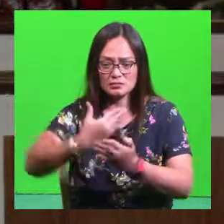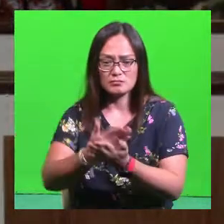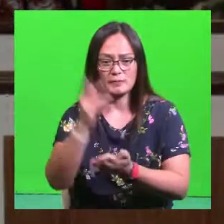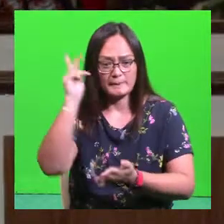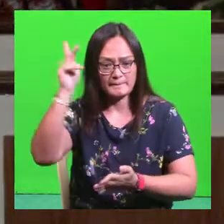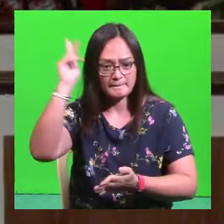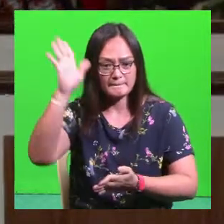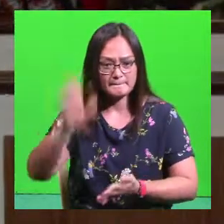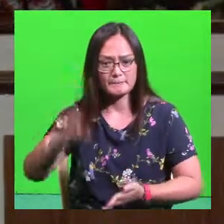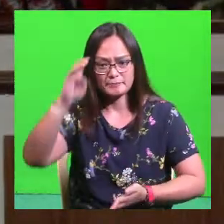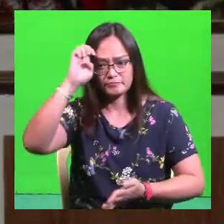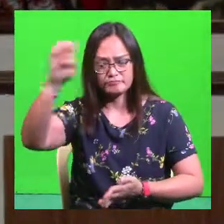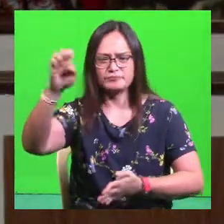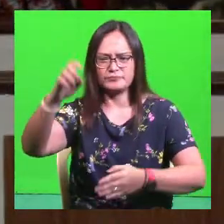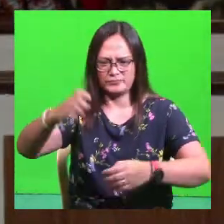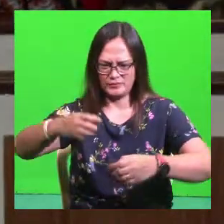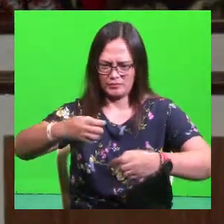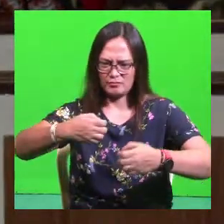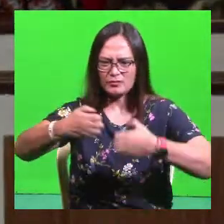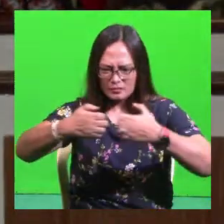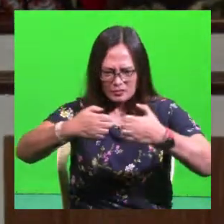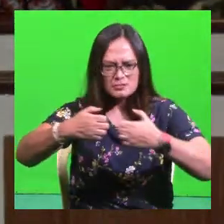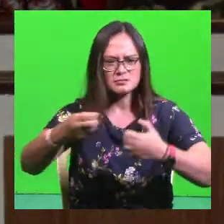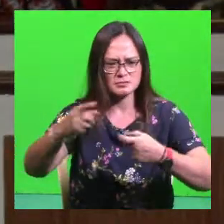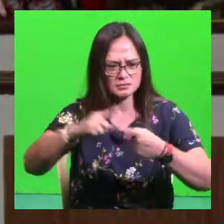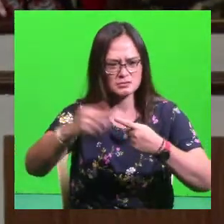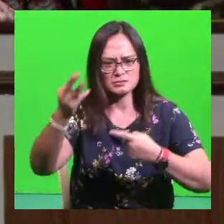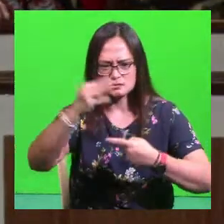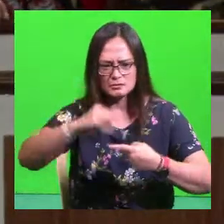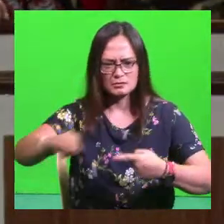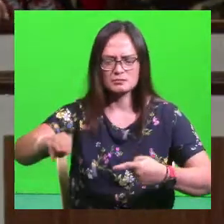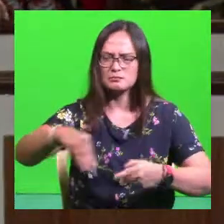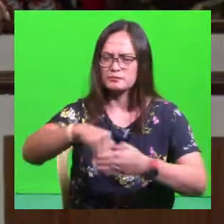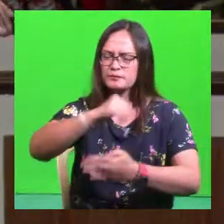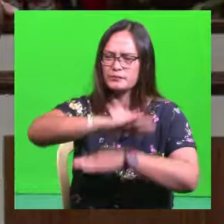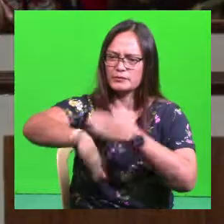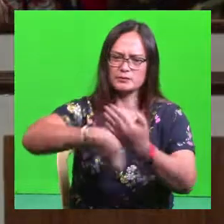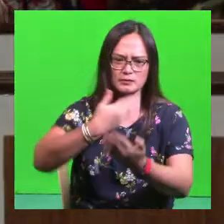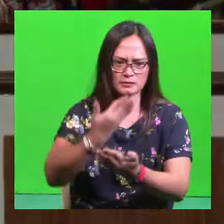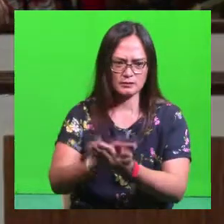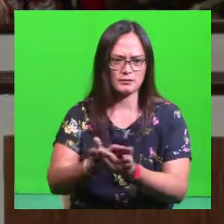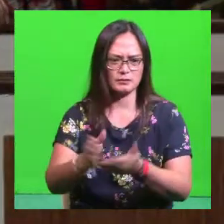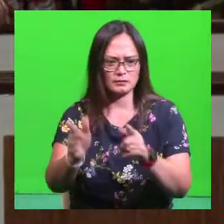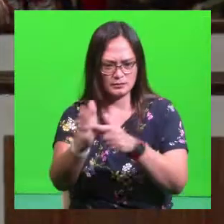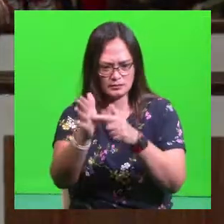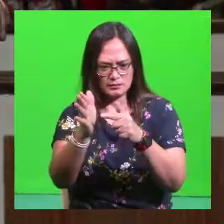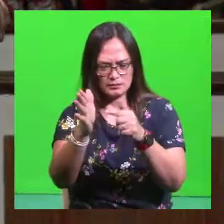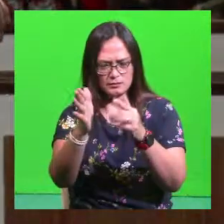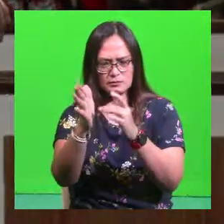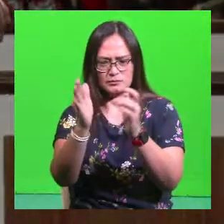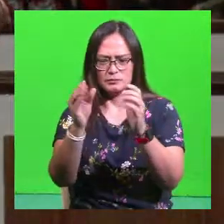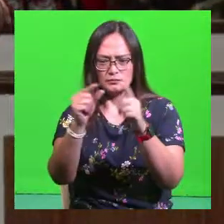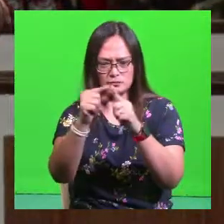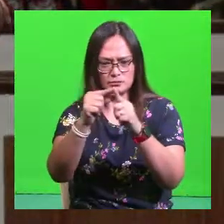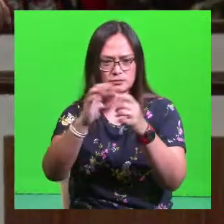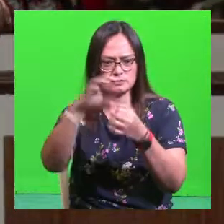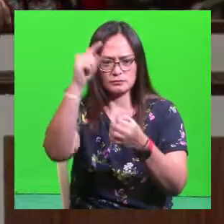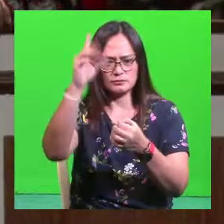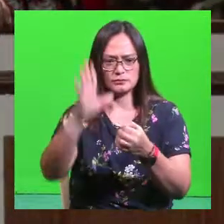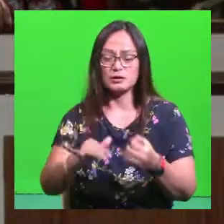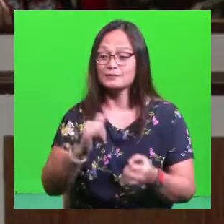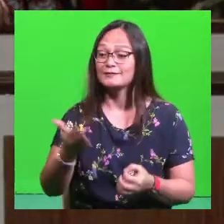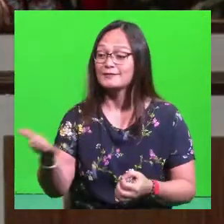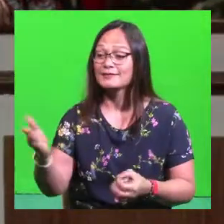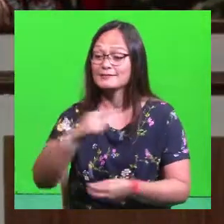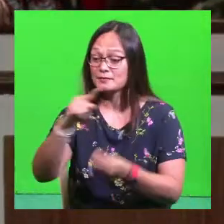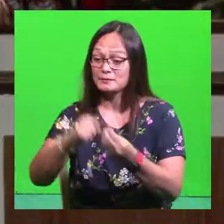unto them in all the scriptures the things concerning Himself. Kung kaya nga